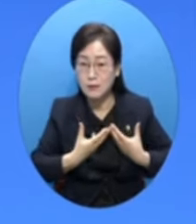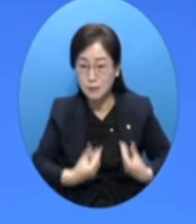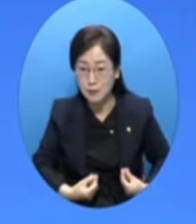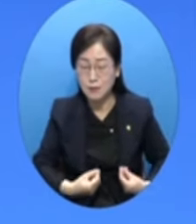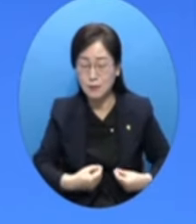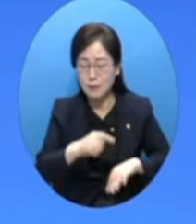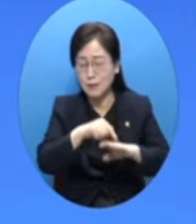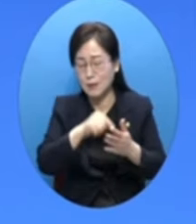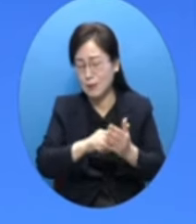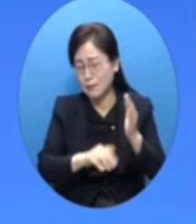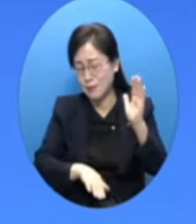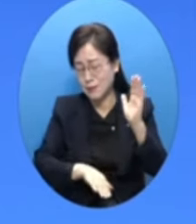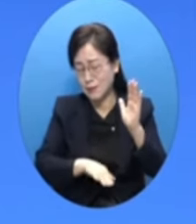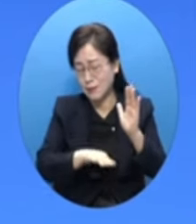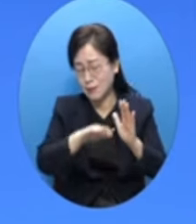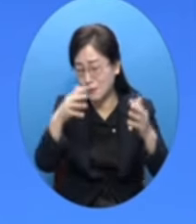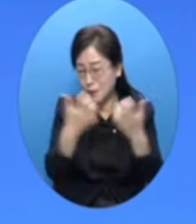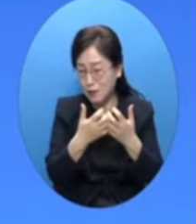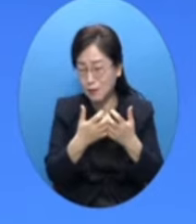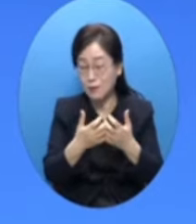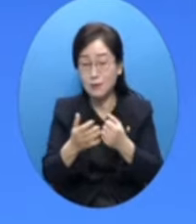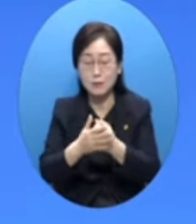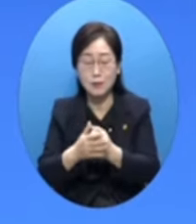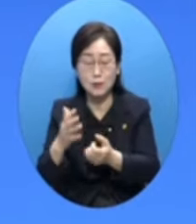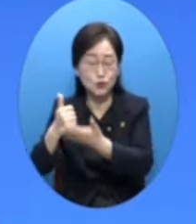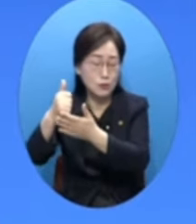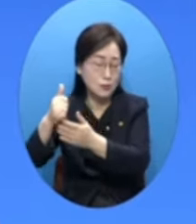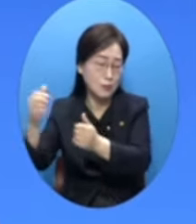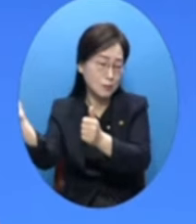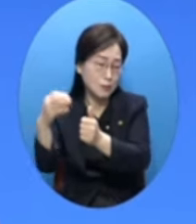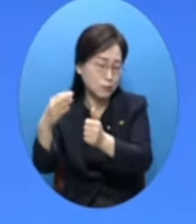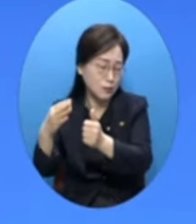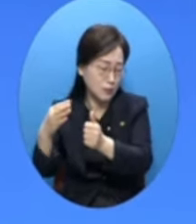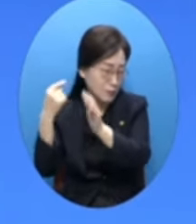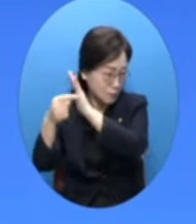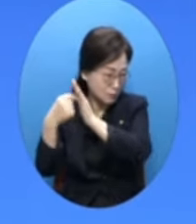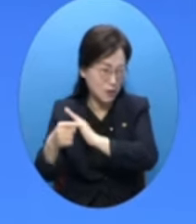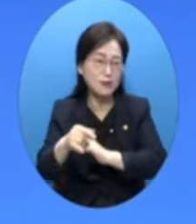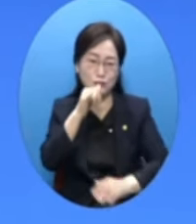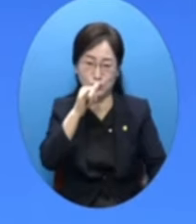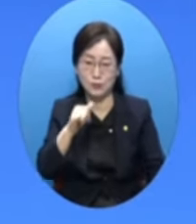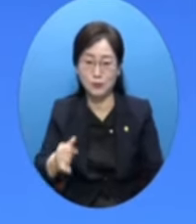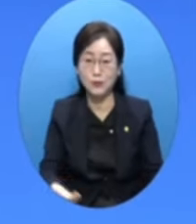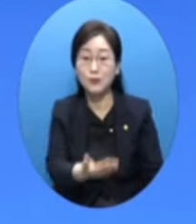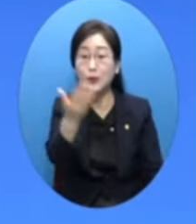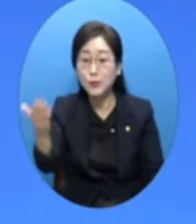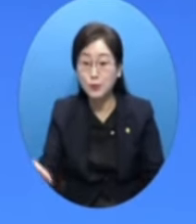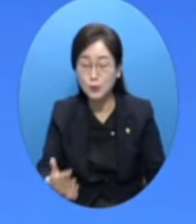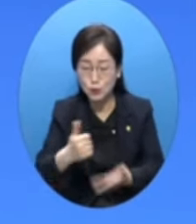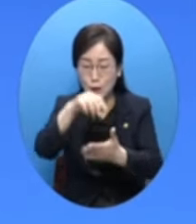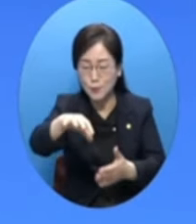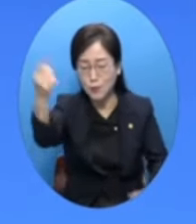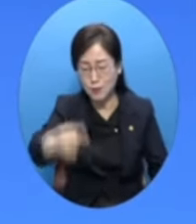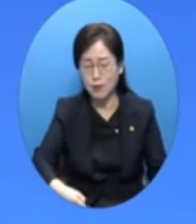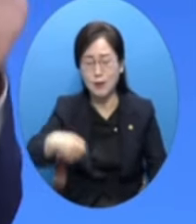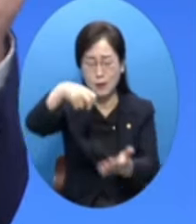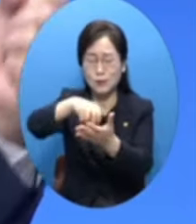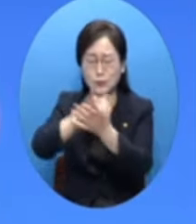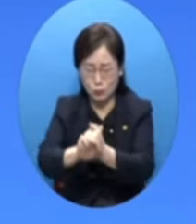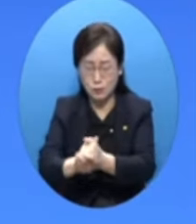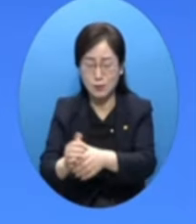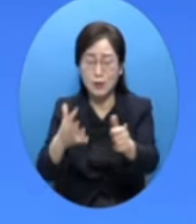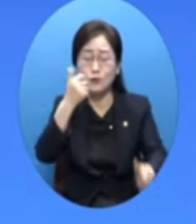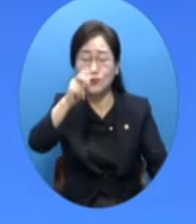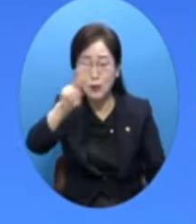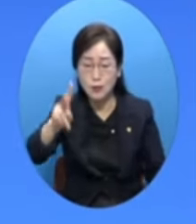마음을 가득 채워서 주님의 음성을 듣지 못할 때가 있습니다. 여러분, 주님 앞에 나와 엎드려 기도해야 됩니다. 주여 나를